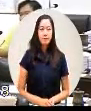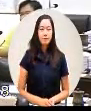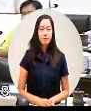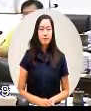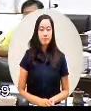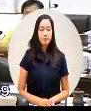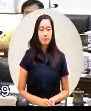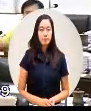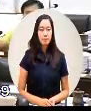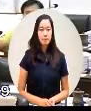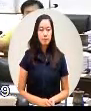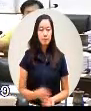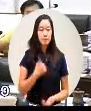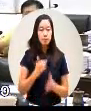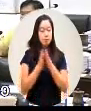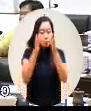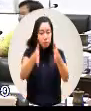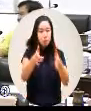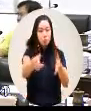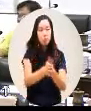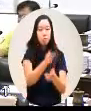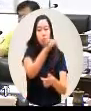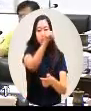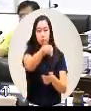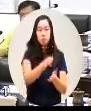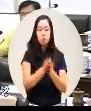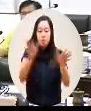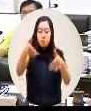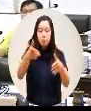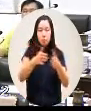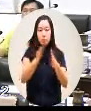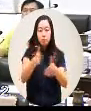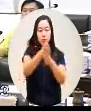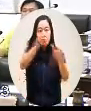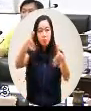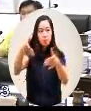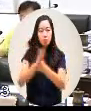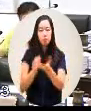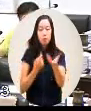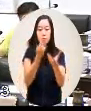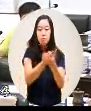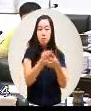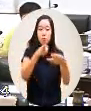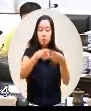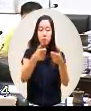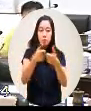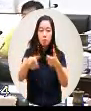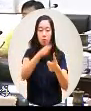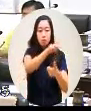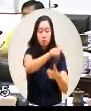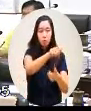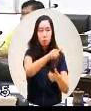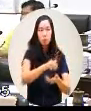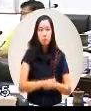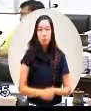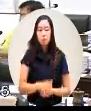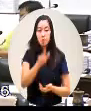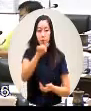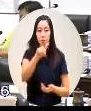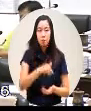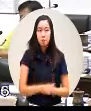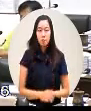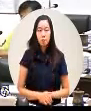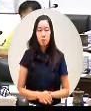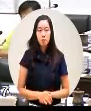了。我针对了总教都要讲的了，伊就是讲参加光辉老师啊，伊